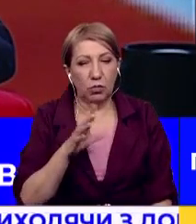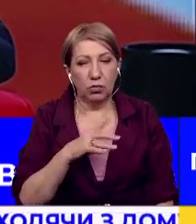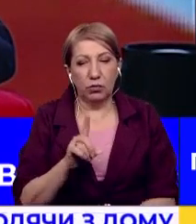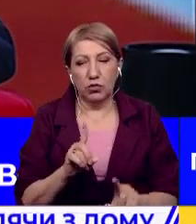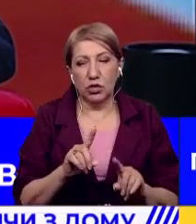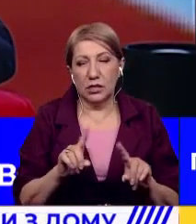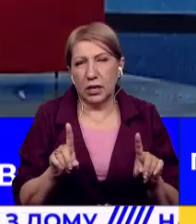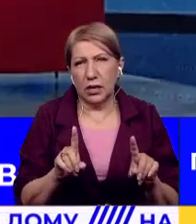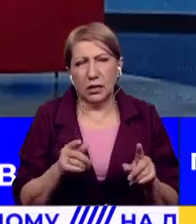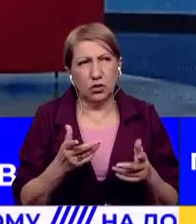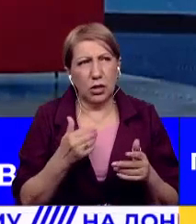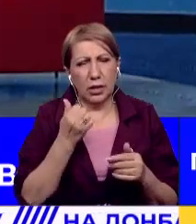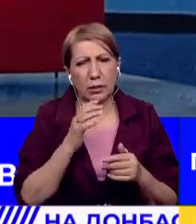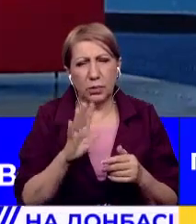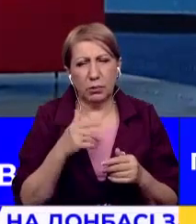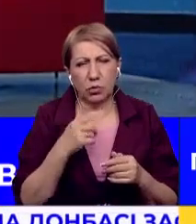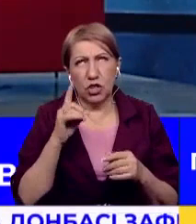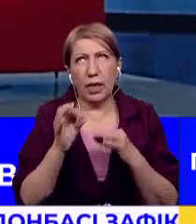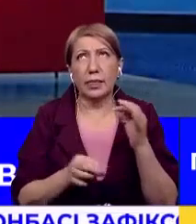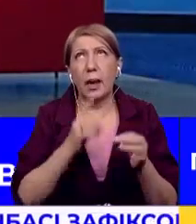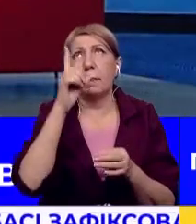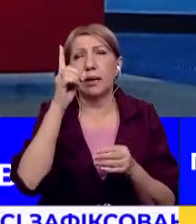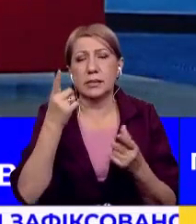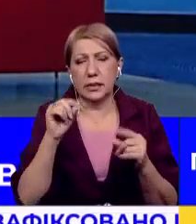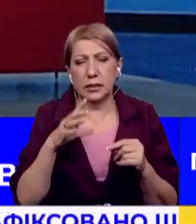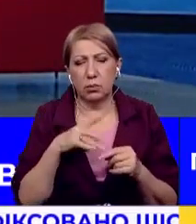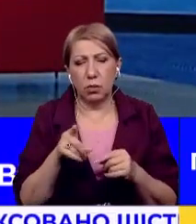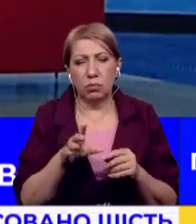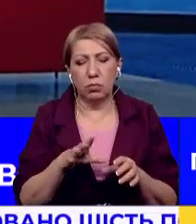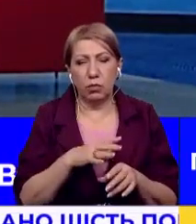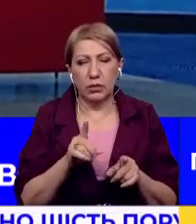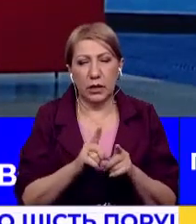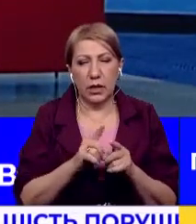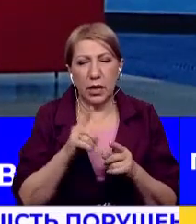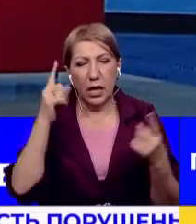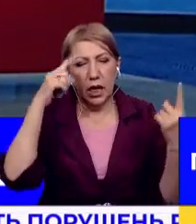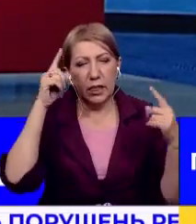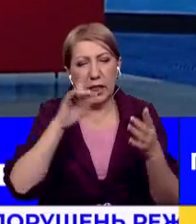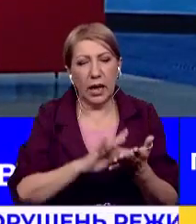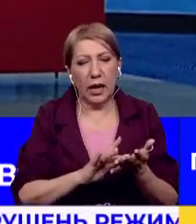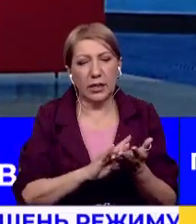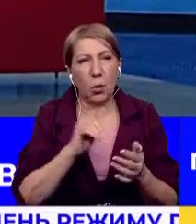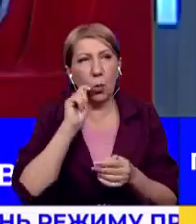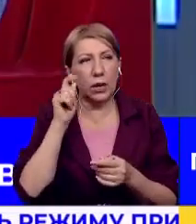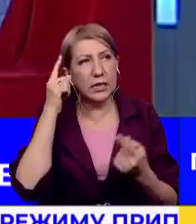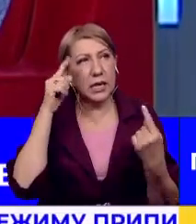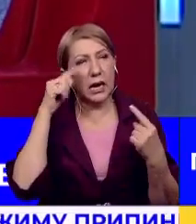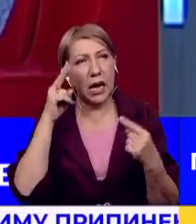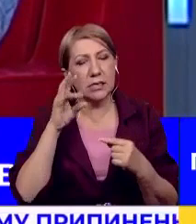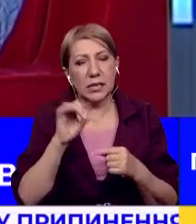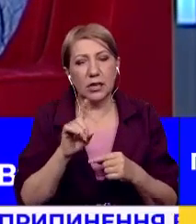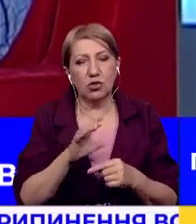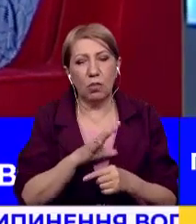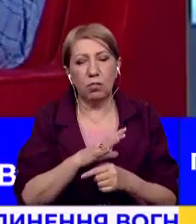щось таке, чи я не знаю, чи я на Марсі, чи пам'ятаєте, був такий, чи це легенди, такі українські легенди, що